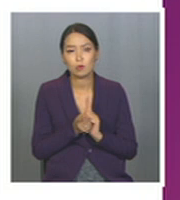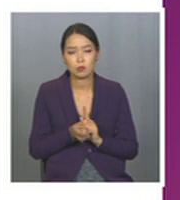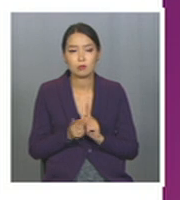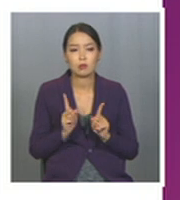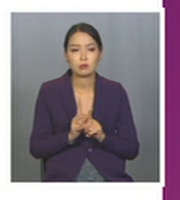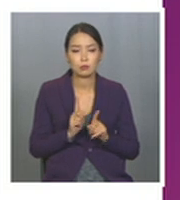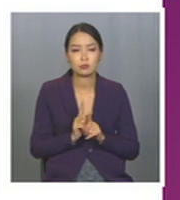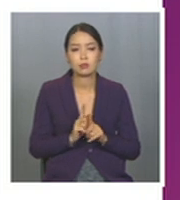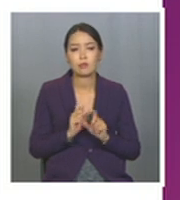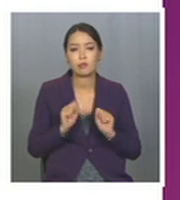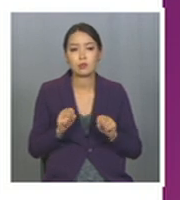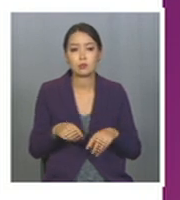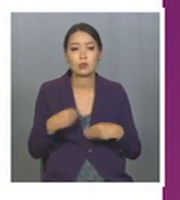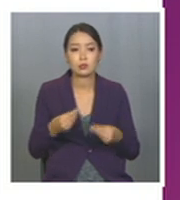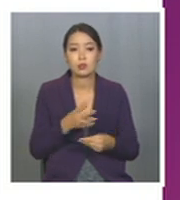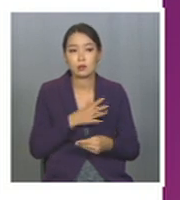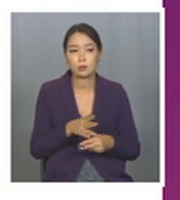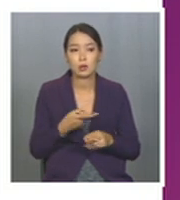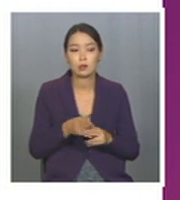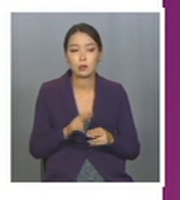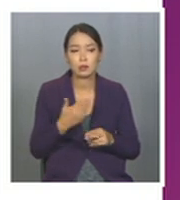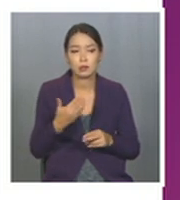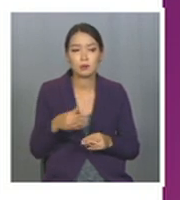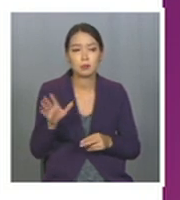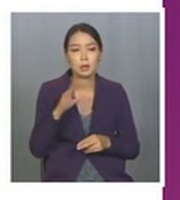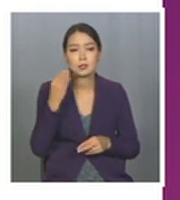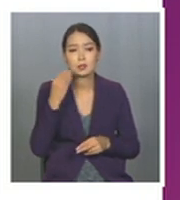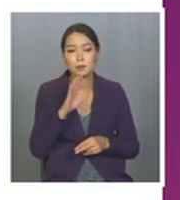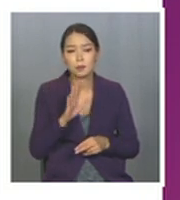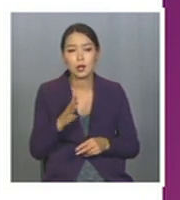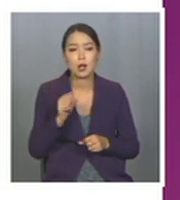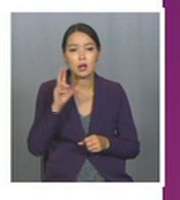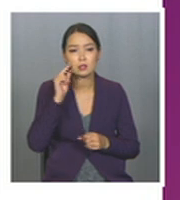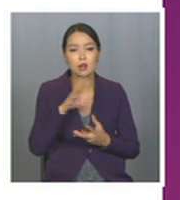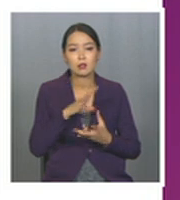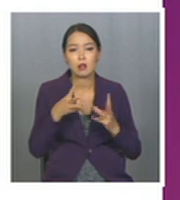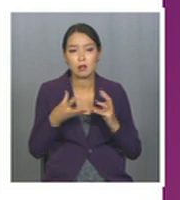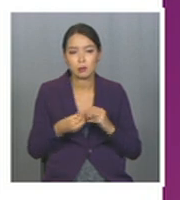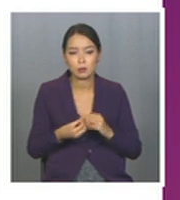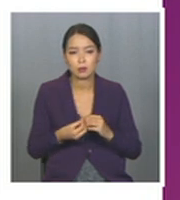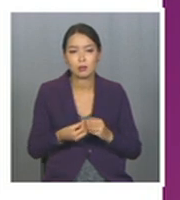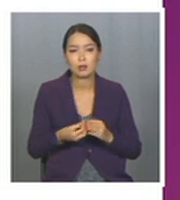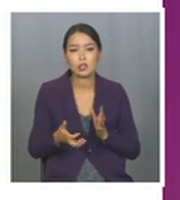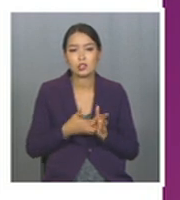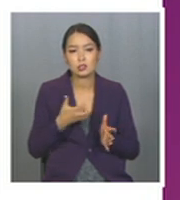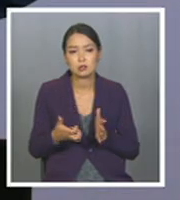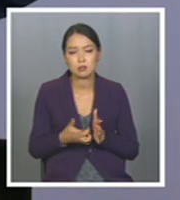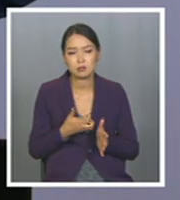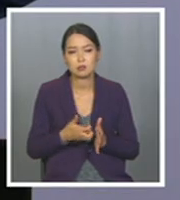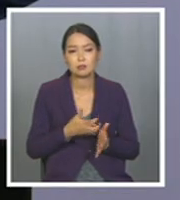Яғни, бұл ретте кеңес қоғамы сапаға емес, сандық көрсеткіштерге негіздеп жетістіктерге жеткісі